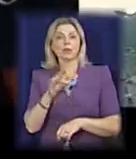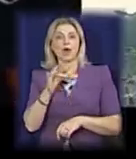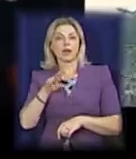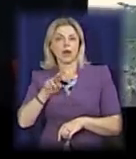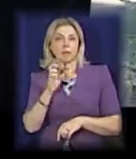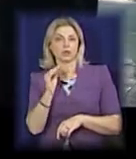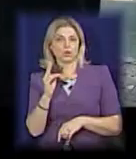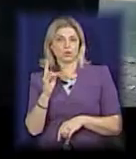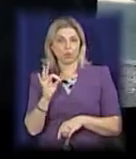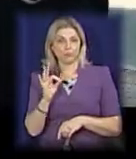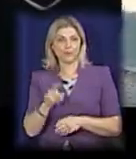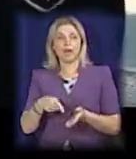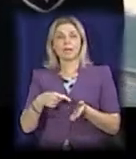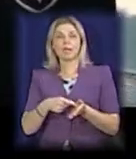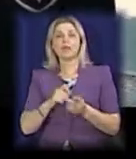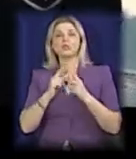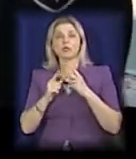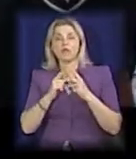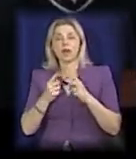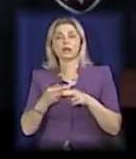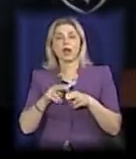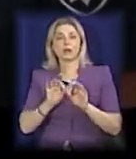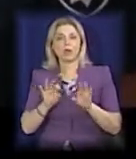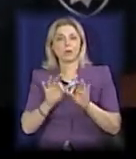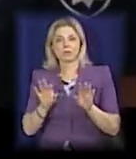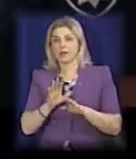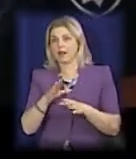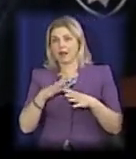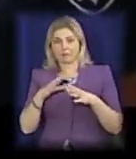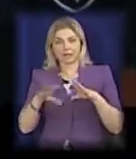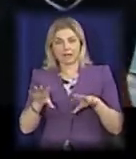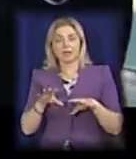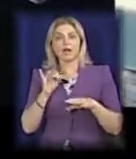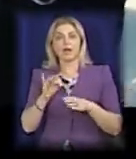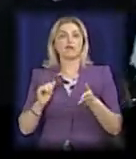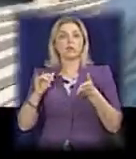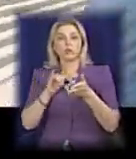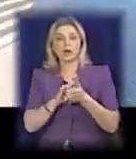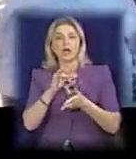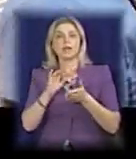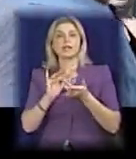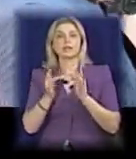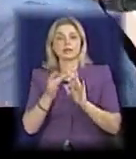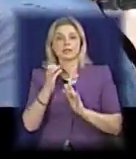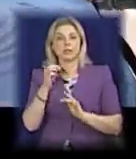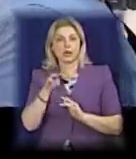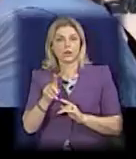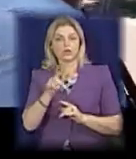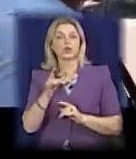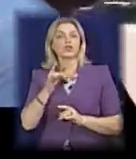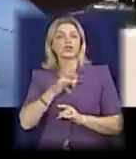В міськраді коментувати подію не стали, обмежились заявою на офіційному сайті, в якій йдеться, що червоно-чорний